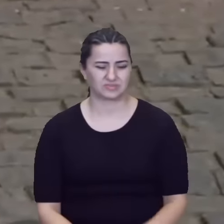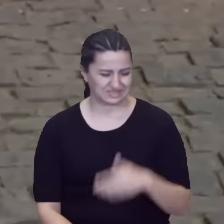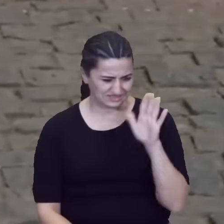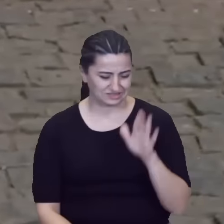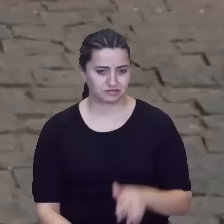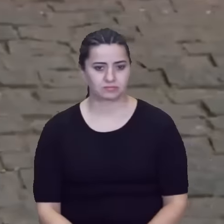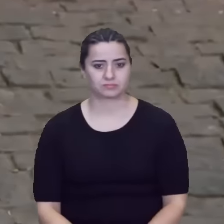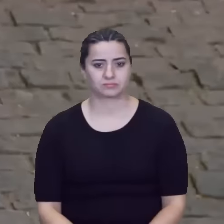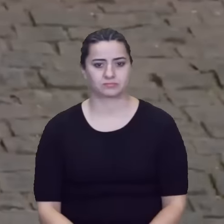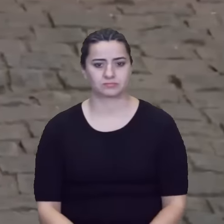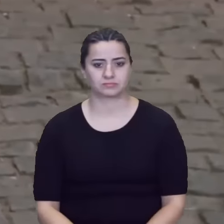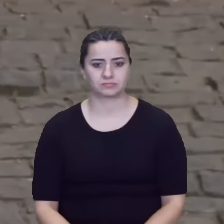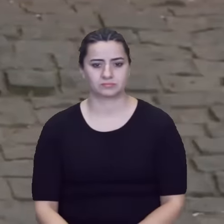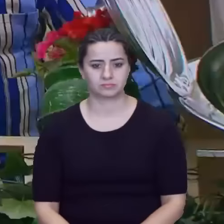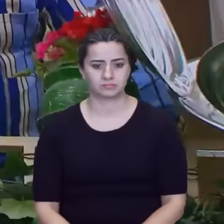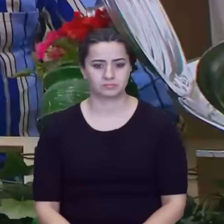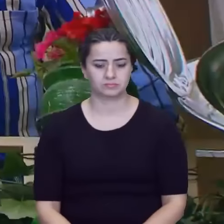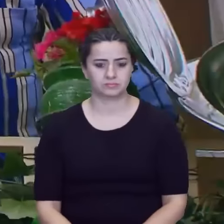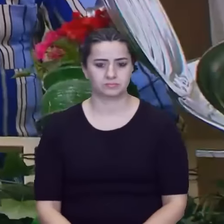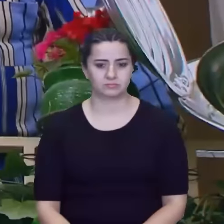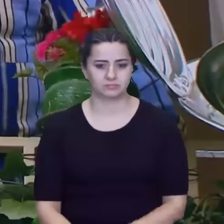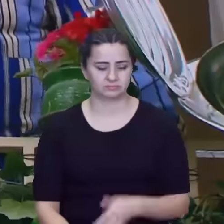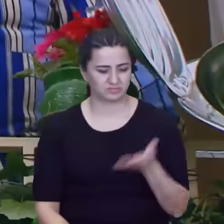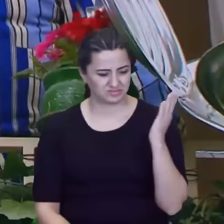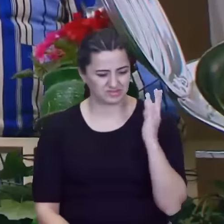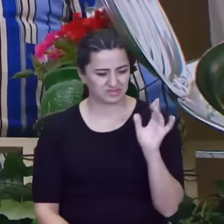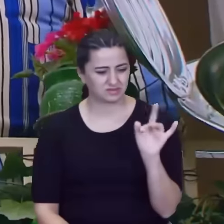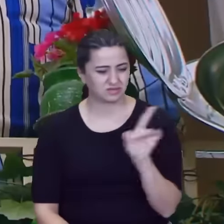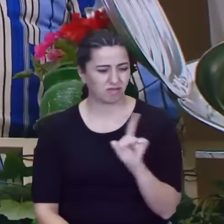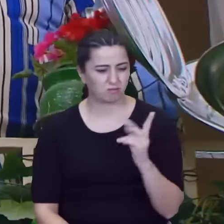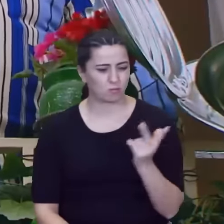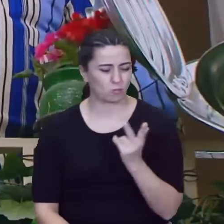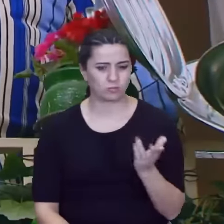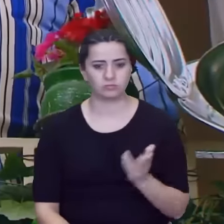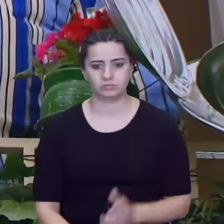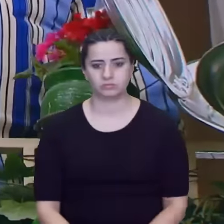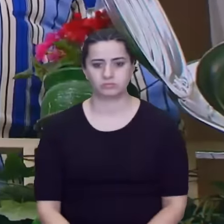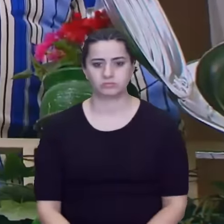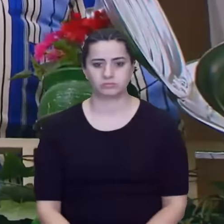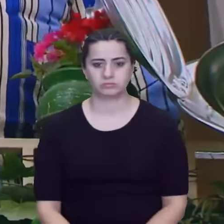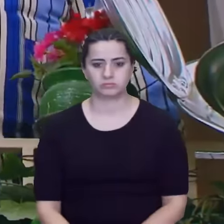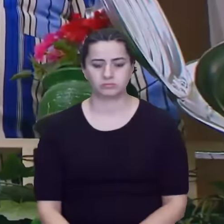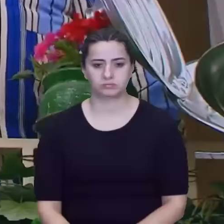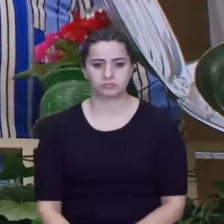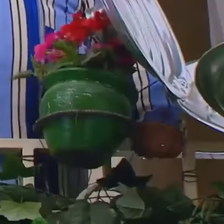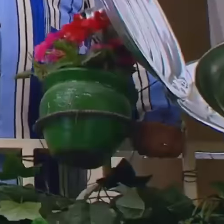Gidin. Butik huzurca koluna oturdu. İskelet kıldıktan. Nurten Butik'e karşı zafer kazanmanın